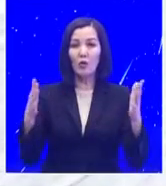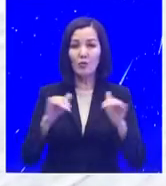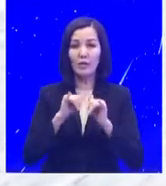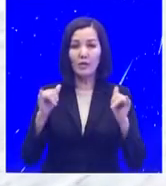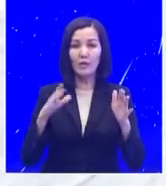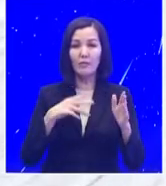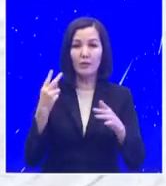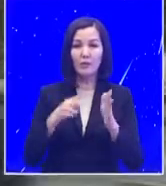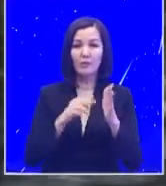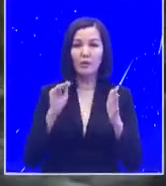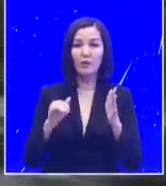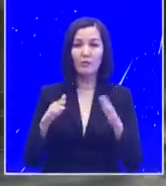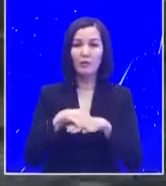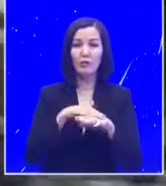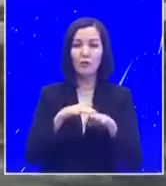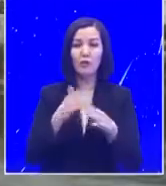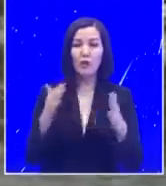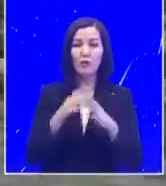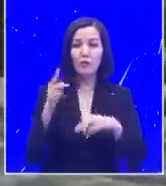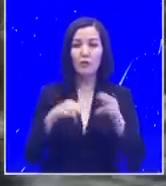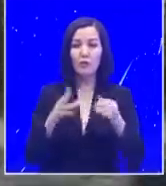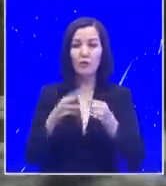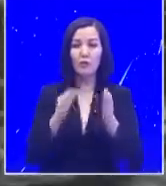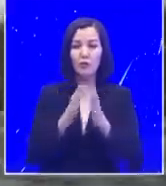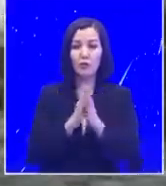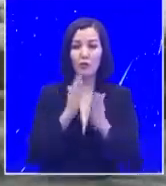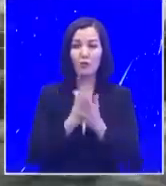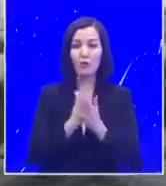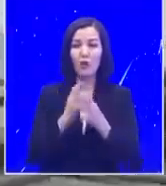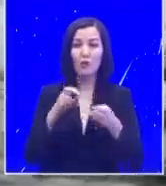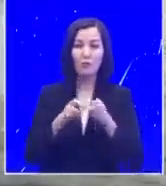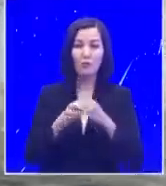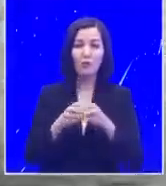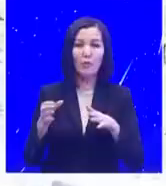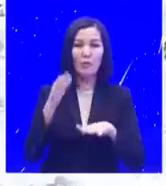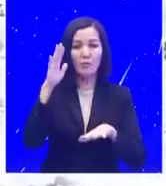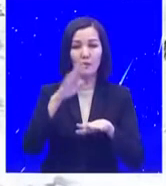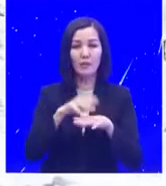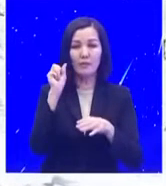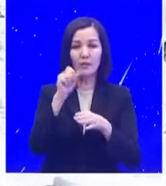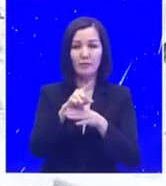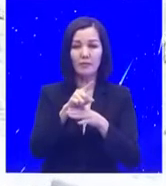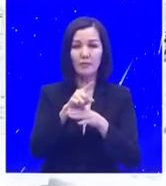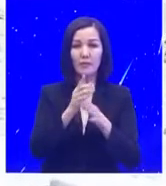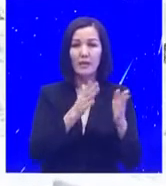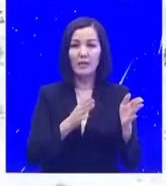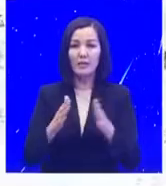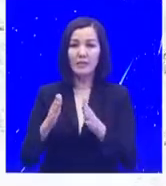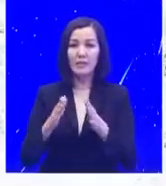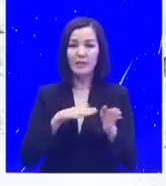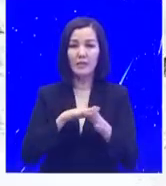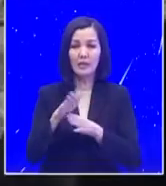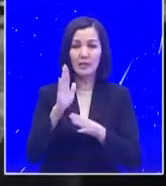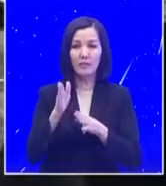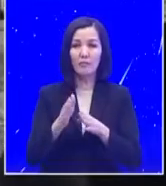өзінде 27 мыңнан аса тұрғын үй салуға жер телімін сұрап отыр. Бұл мәселе облыс басшысының тапсырмасымен кезең-кезеңмен жүзеге